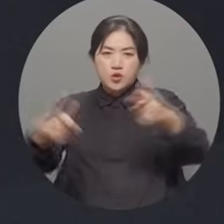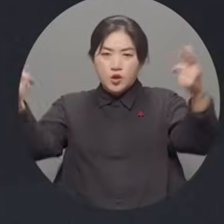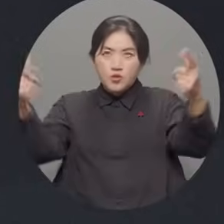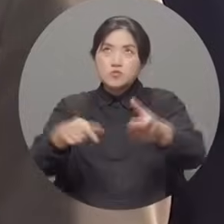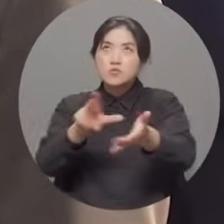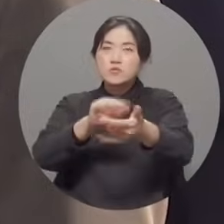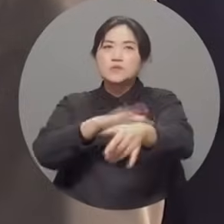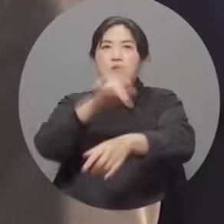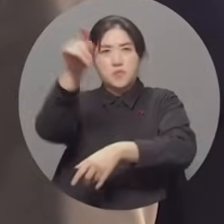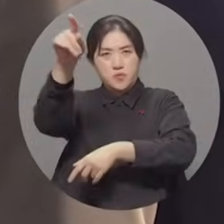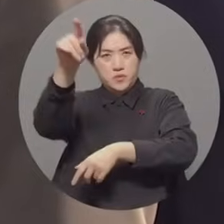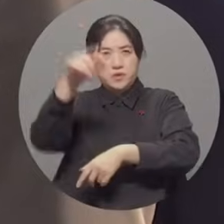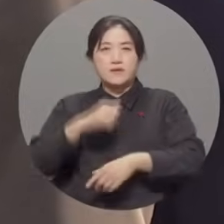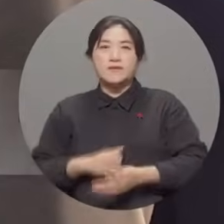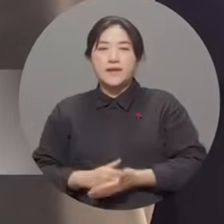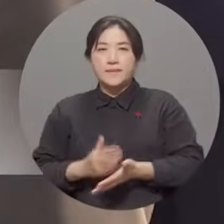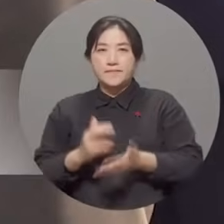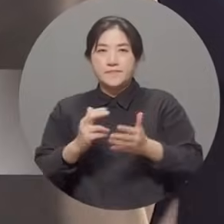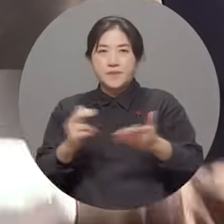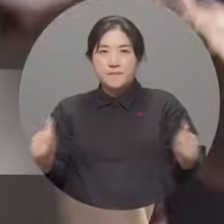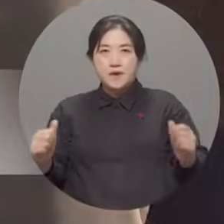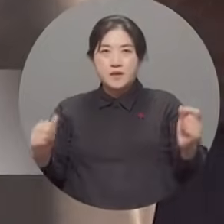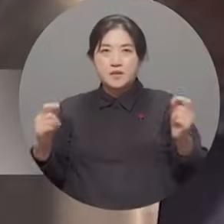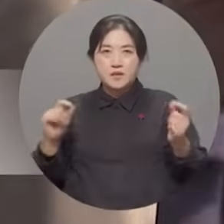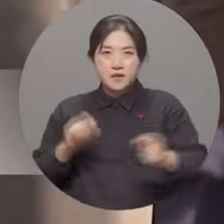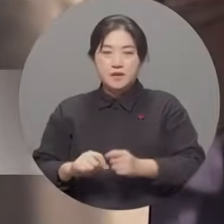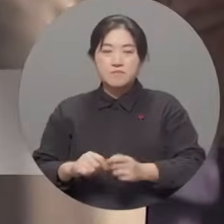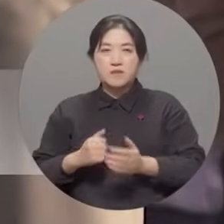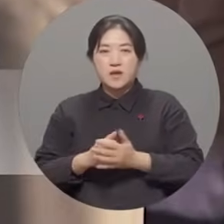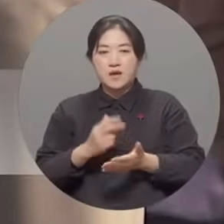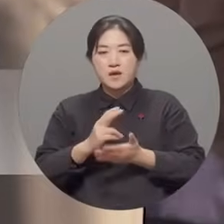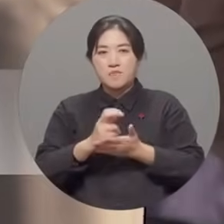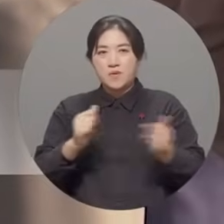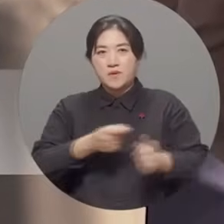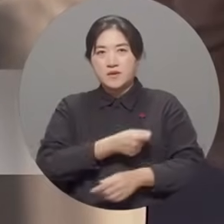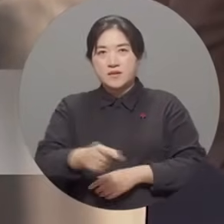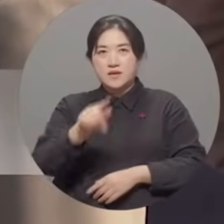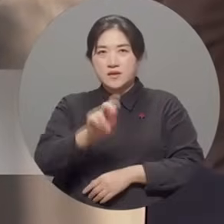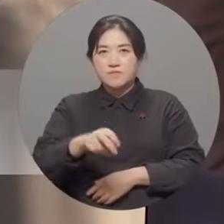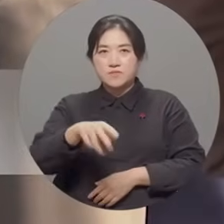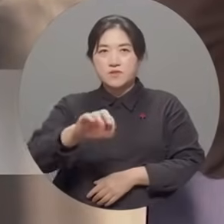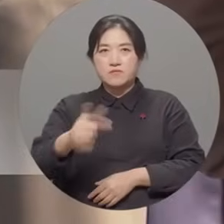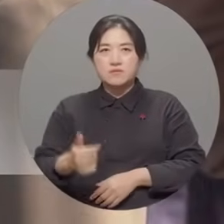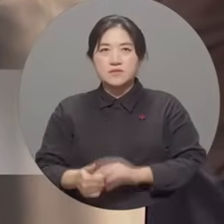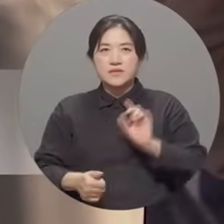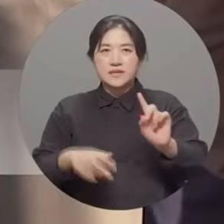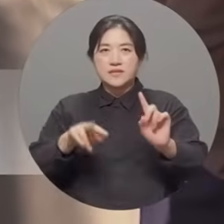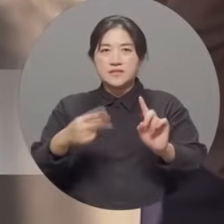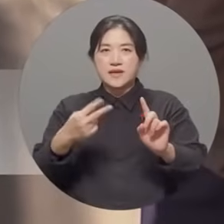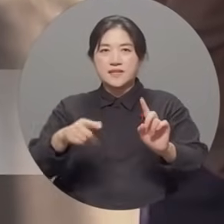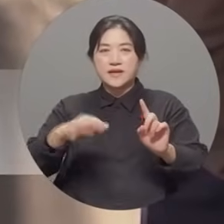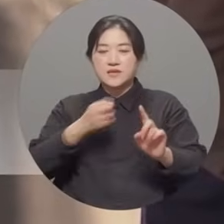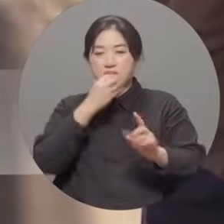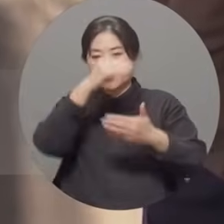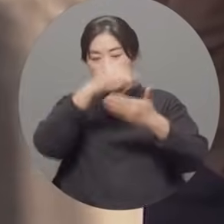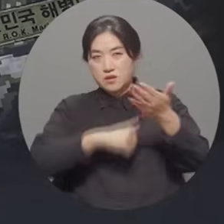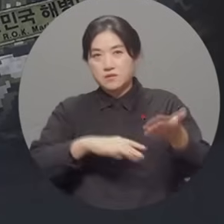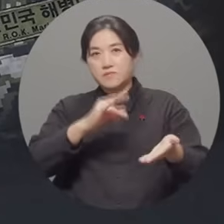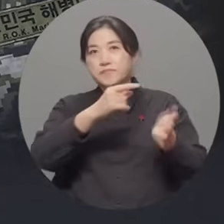호소했습니다. 재판을 앞두고 법원에 제출된 임성근 전 해병대 1사단장의 진술서도 처음으로